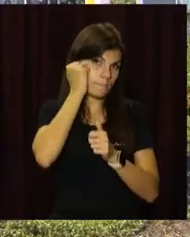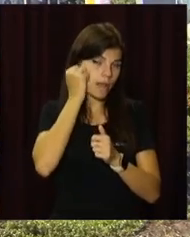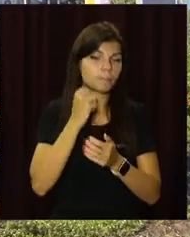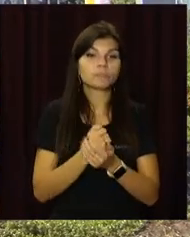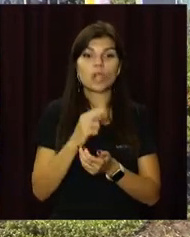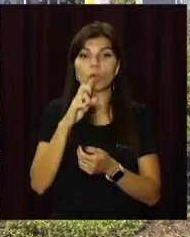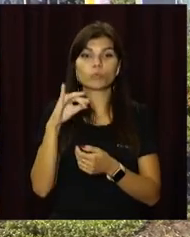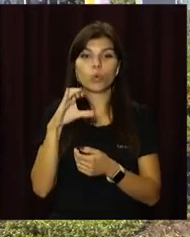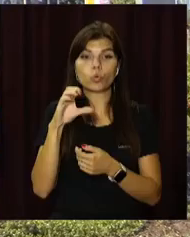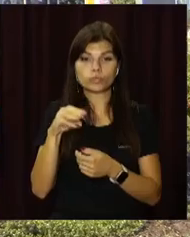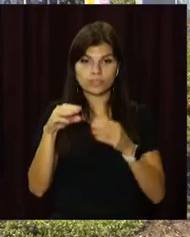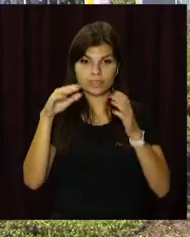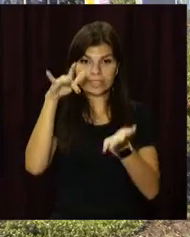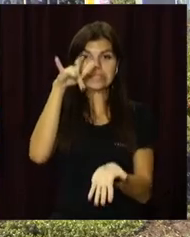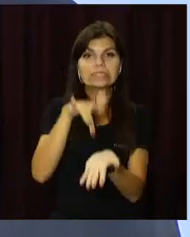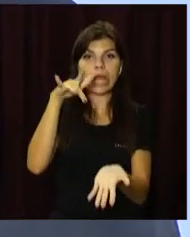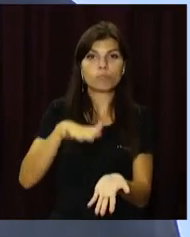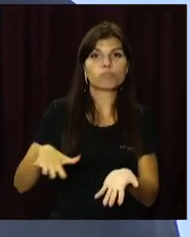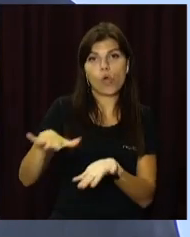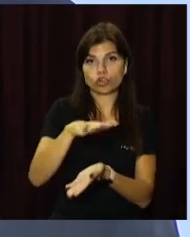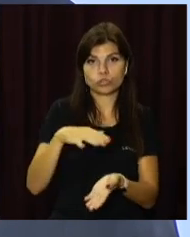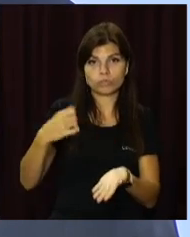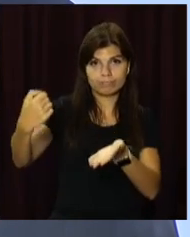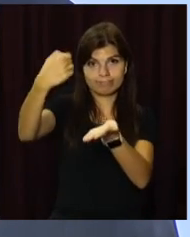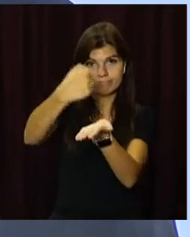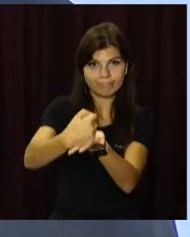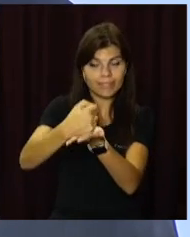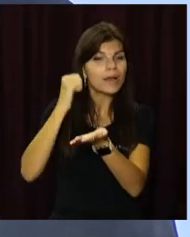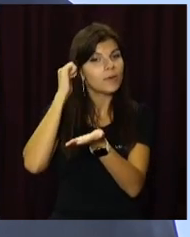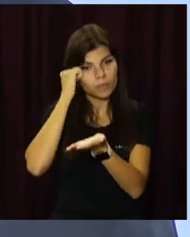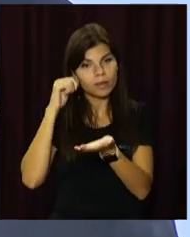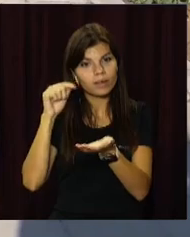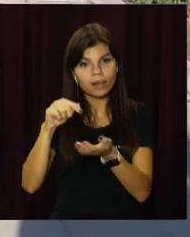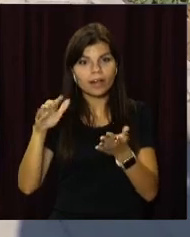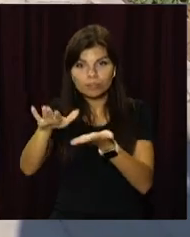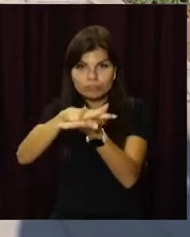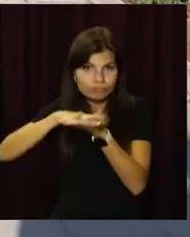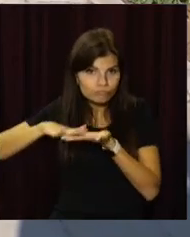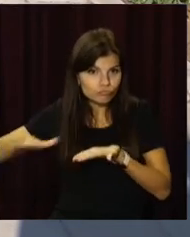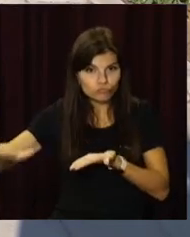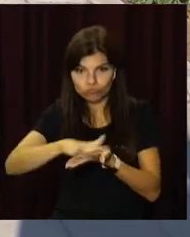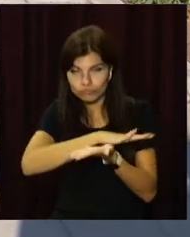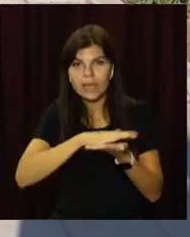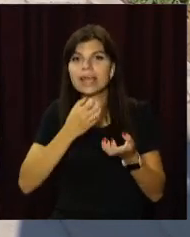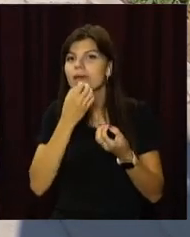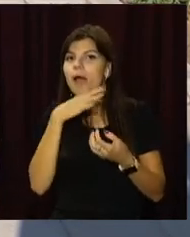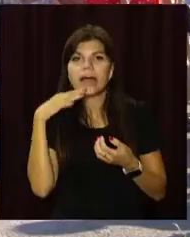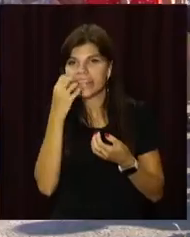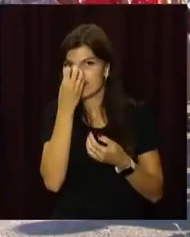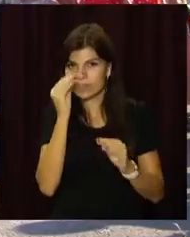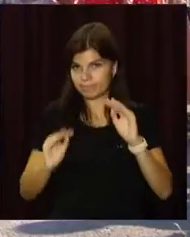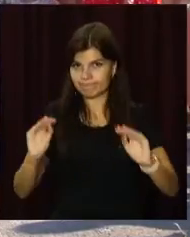Бюст Шевченка встановили на центральній площі Обухівки. Навколо пам'ятника привели до ладу територію та висадили багато